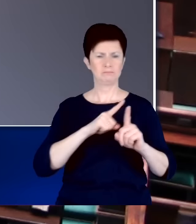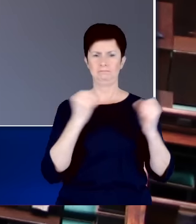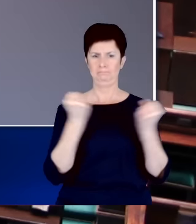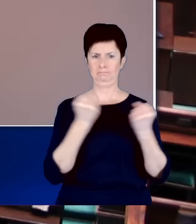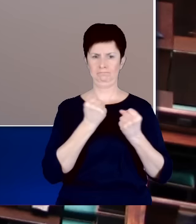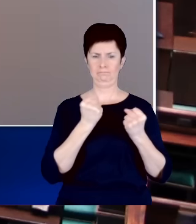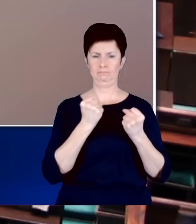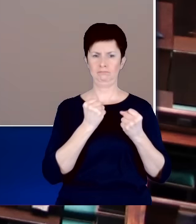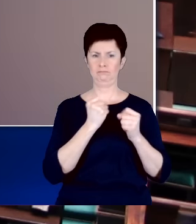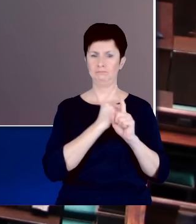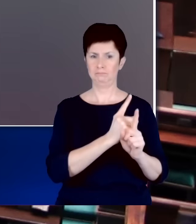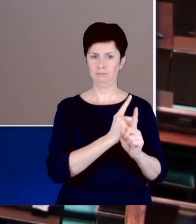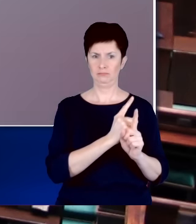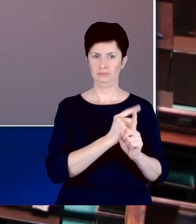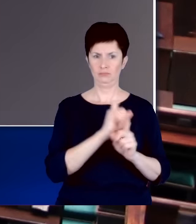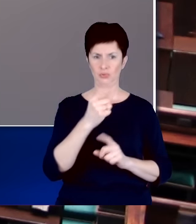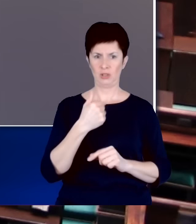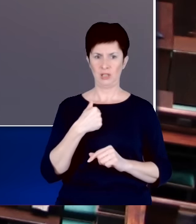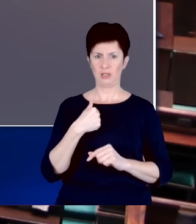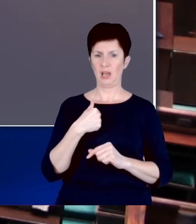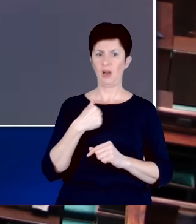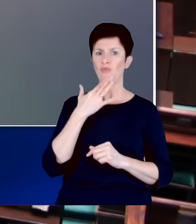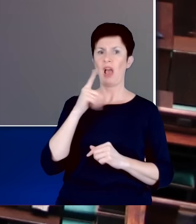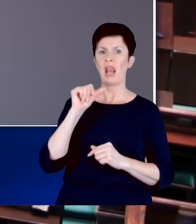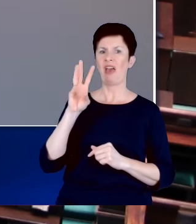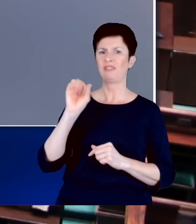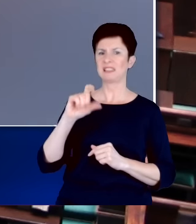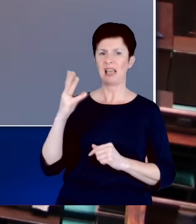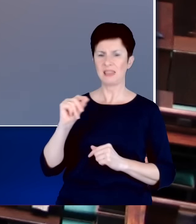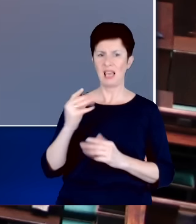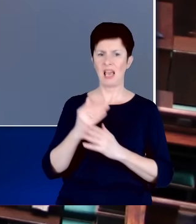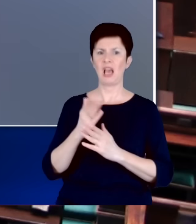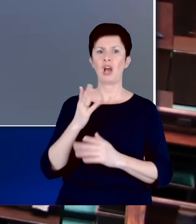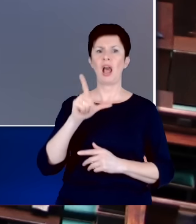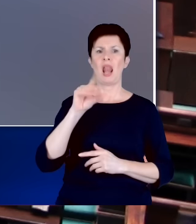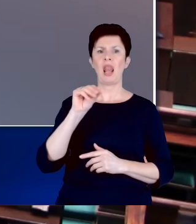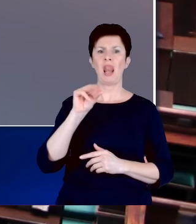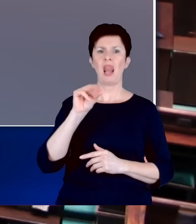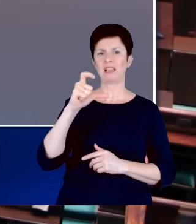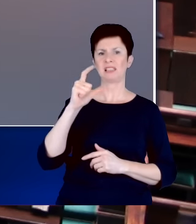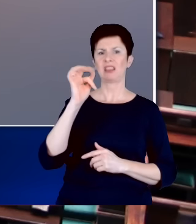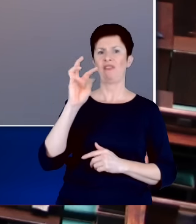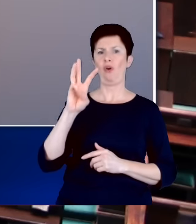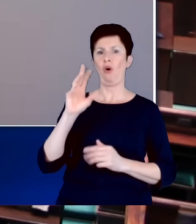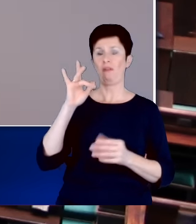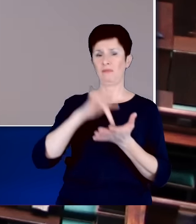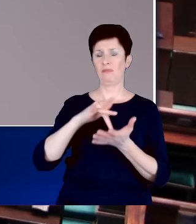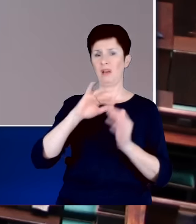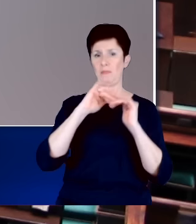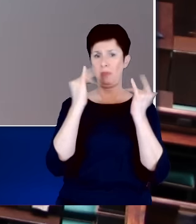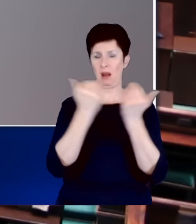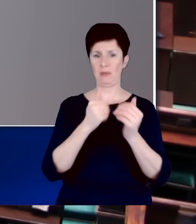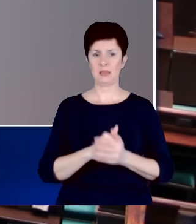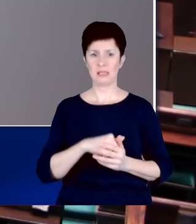prawicowcy, to ja nie mówię o lewicy czy liberałach, tylko mówię o lewactwie, które tutaj w Parlamencie Europejskim jest. I nawiązując do